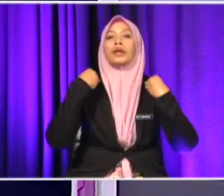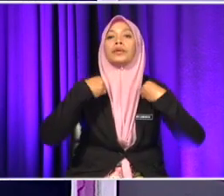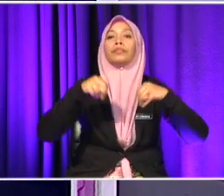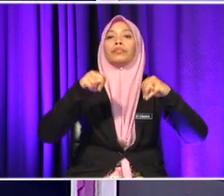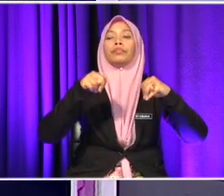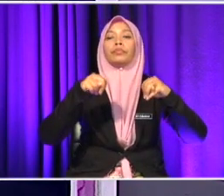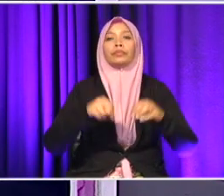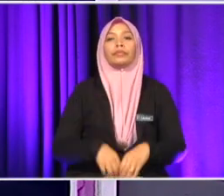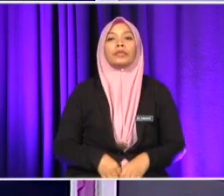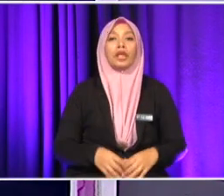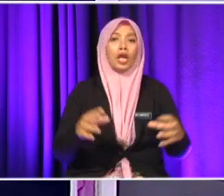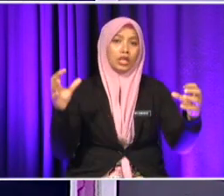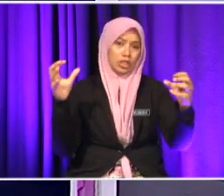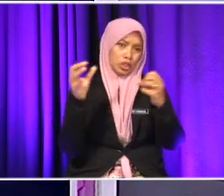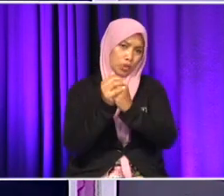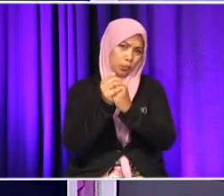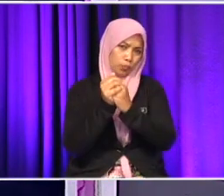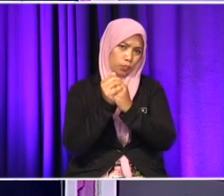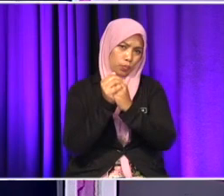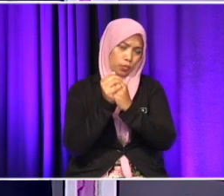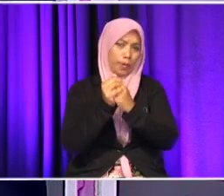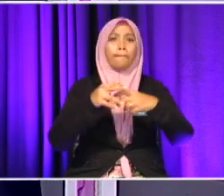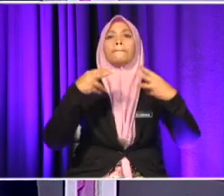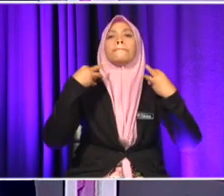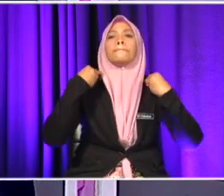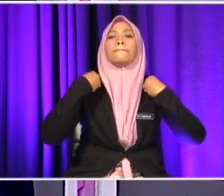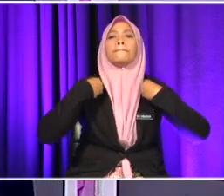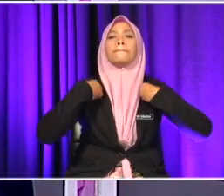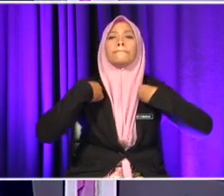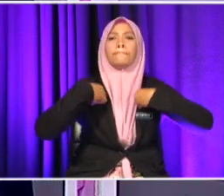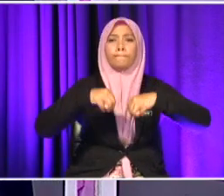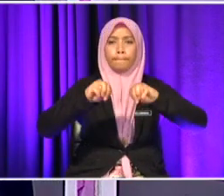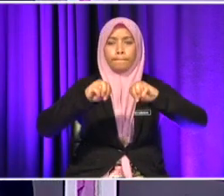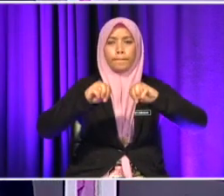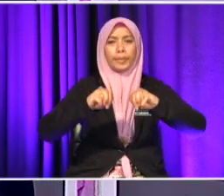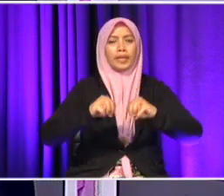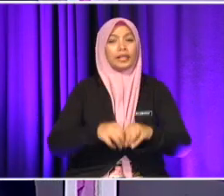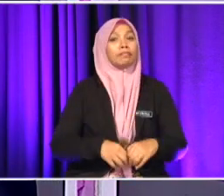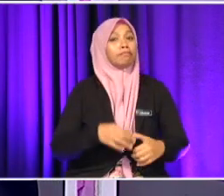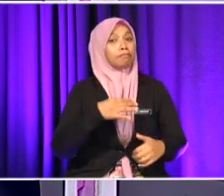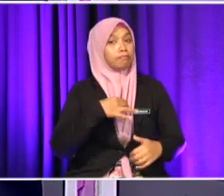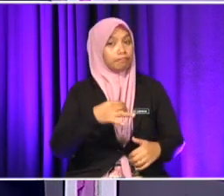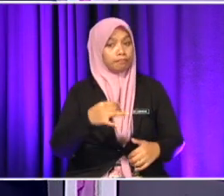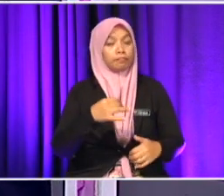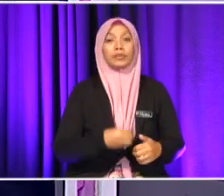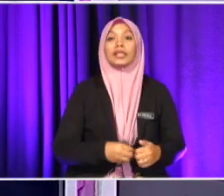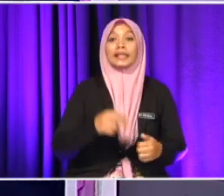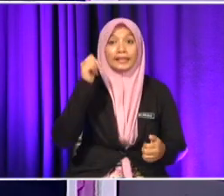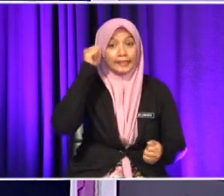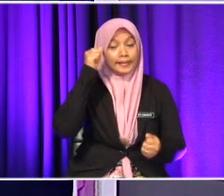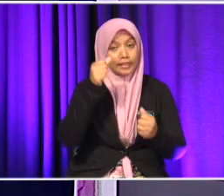campuran pemasaran oke aja permasalahan inilah yang menarik sebenarnya eee menurut